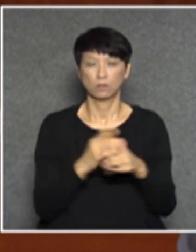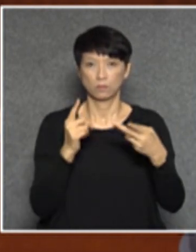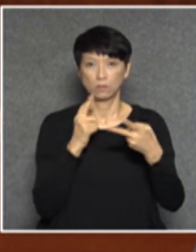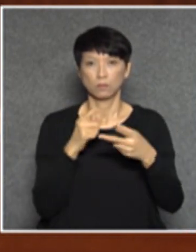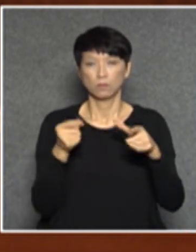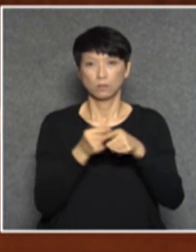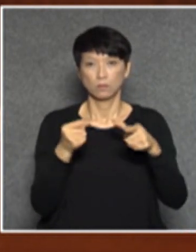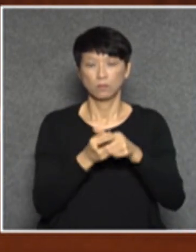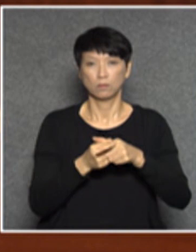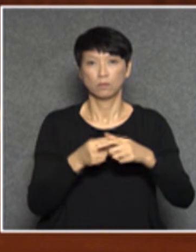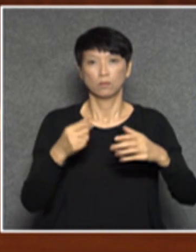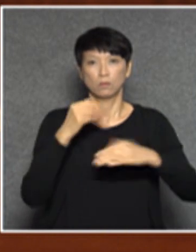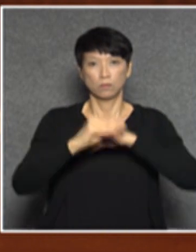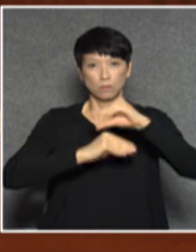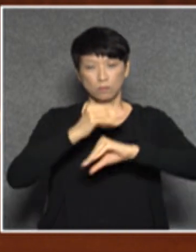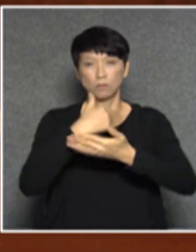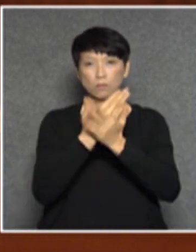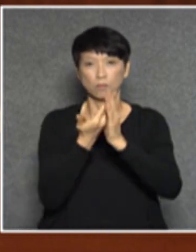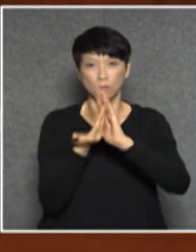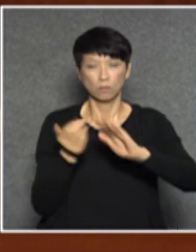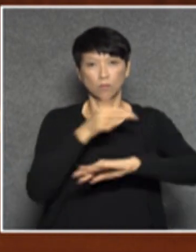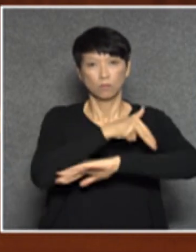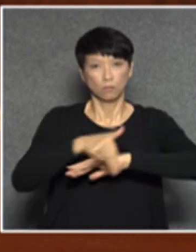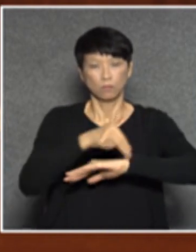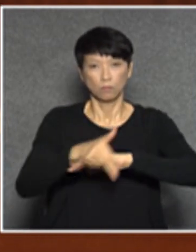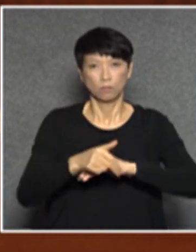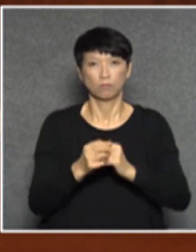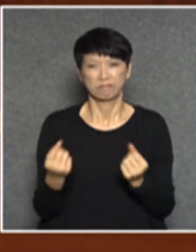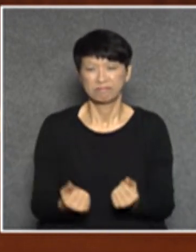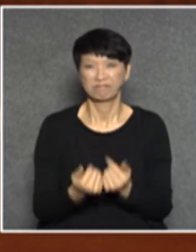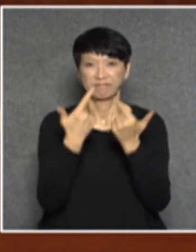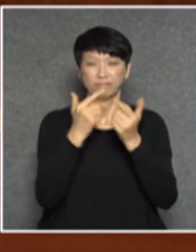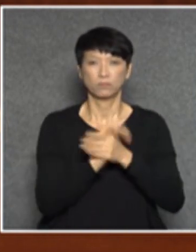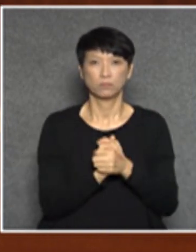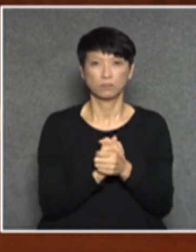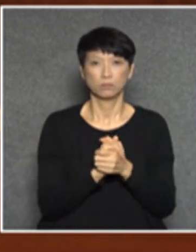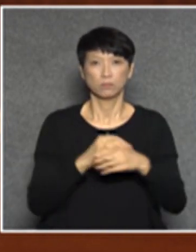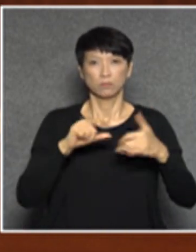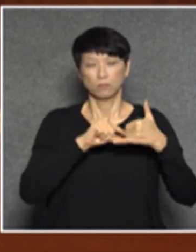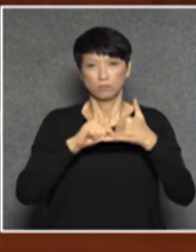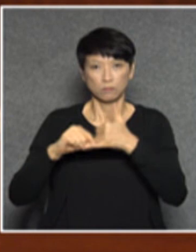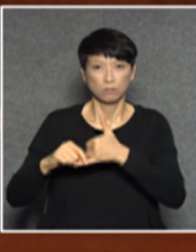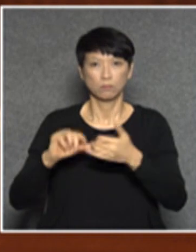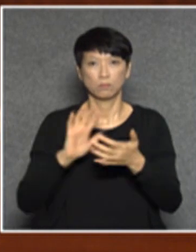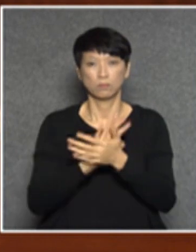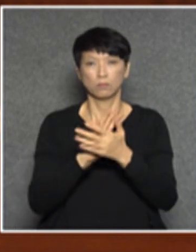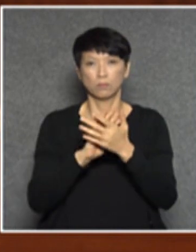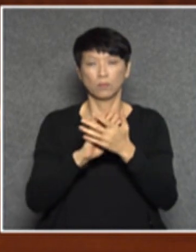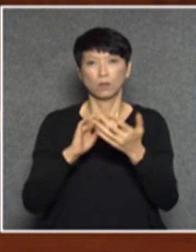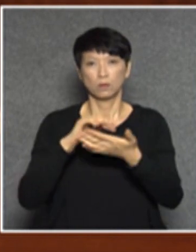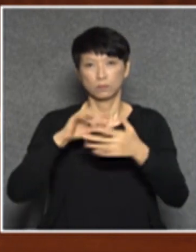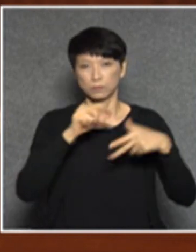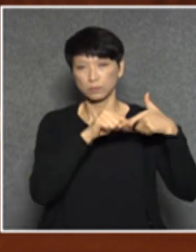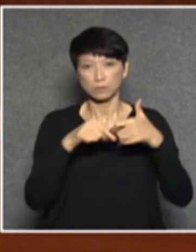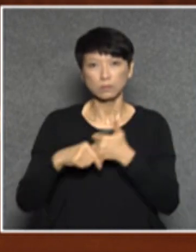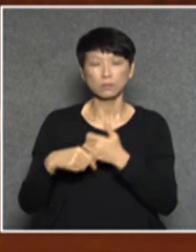上升，由於財委會審議進度緩慢，上一立法年度積壓的27個項目平均被延